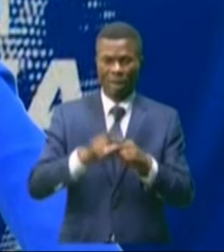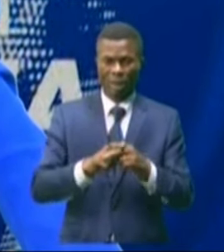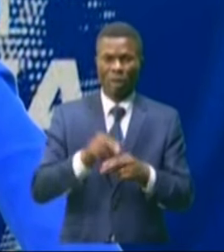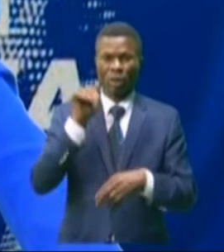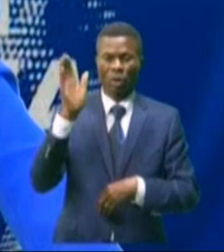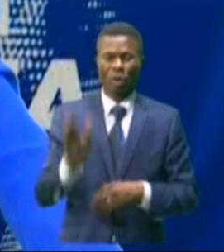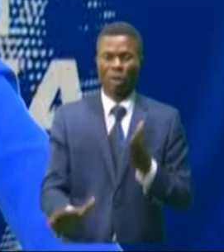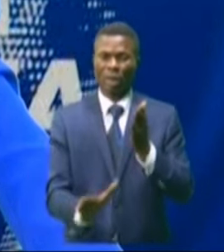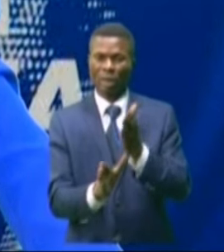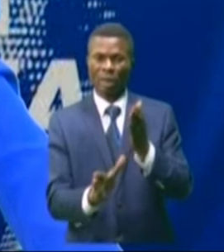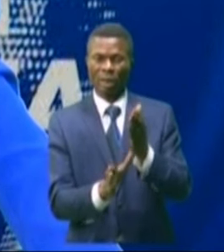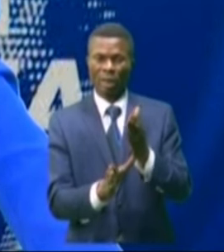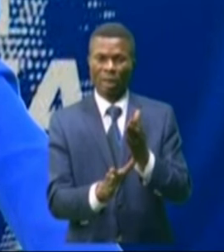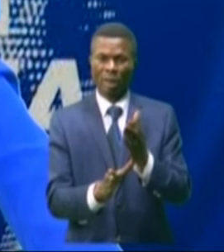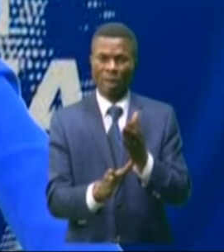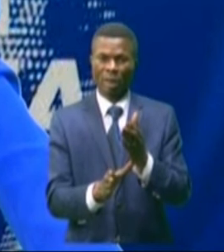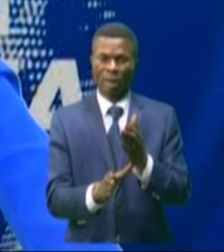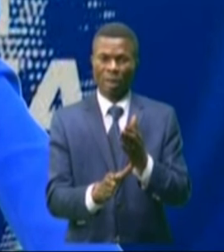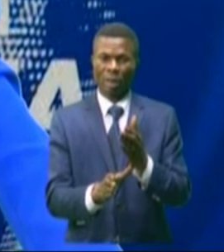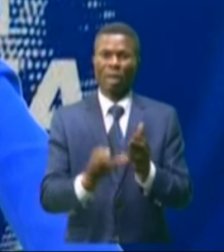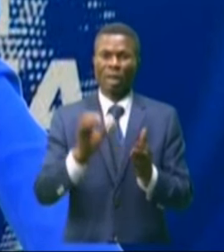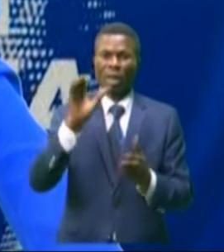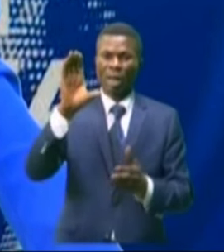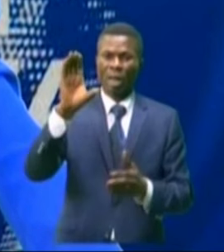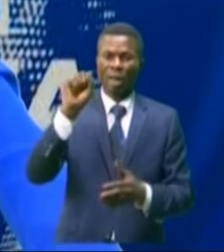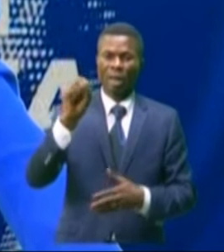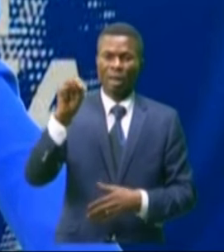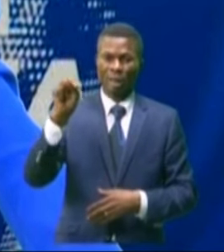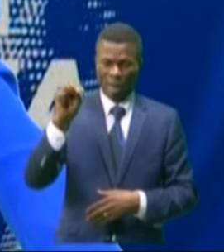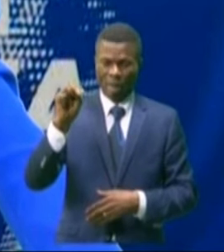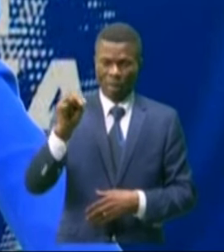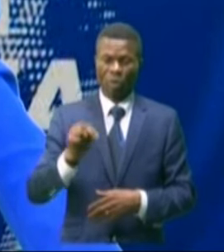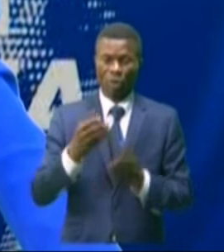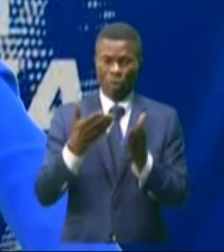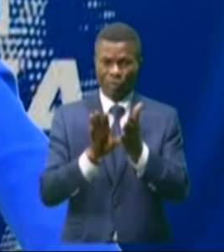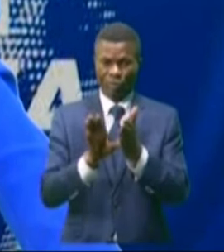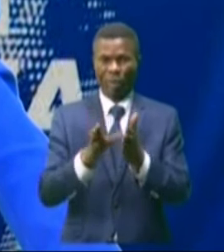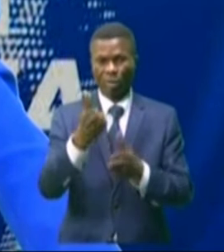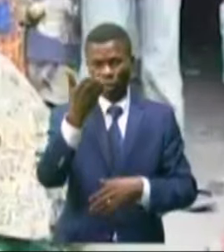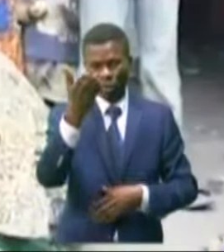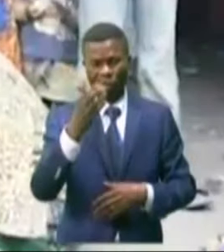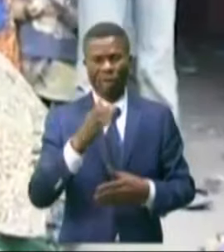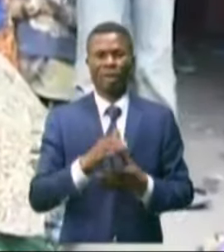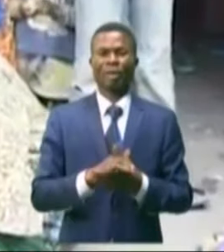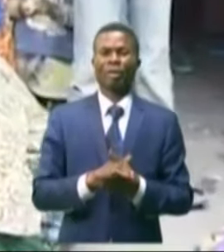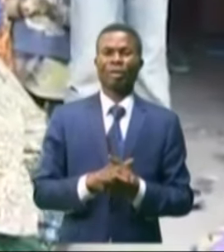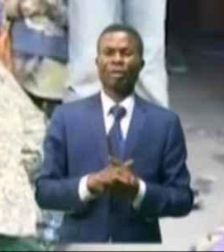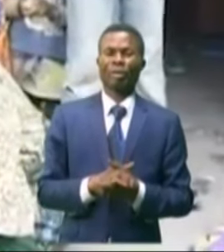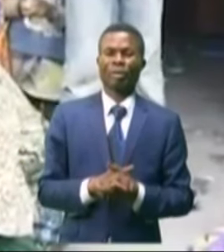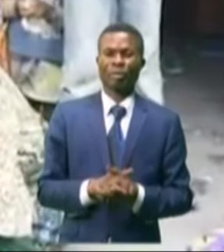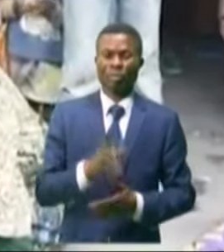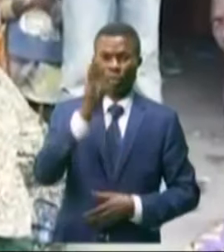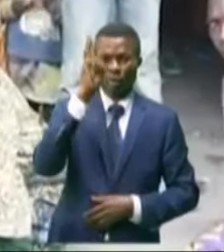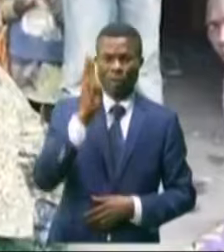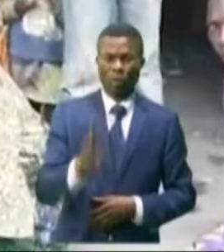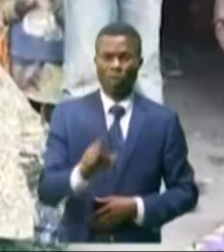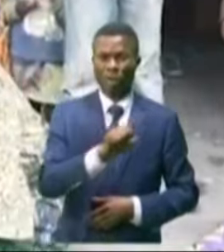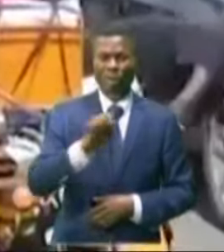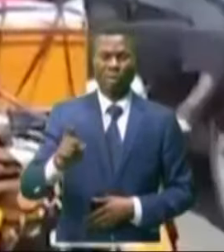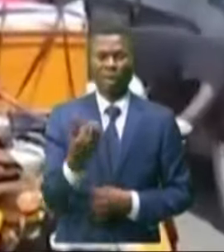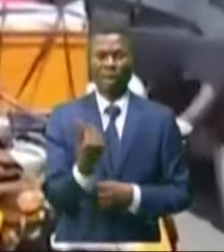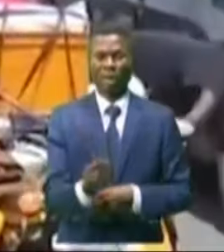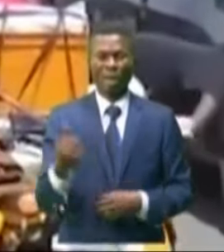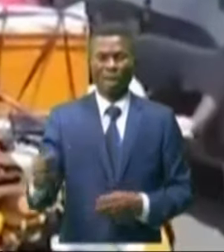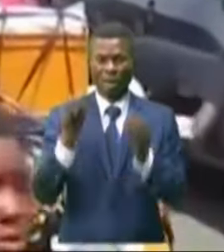directeur adjoint de Kano Ouet. Un reportage de Anastasie Ndoumbou. 300 000 enfants ont été contraints